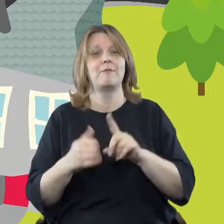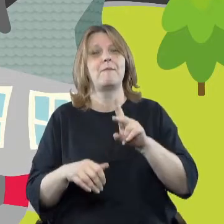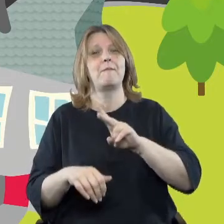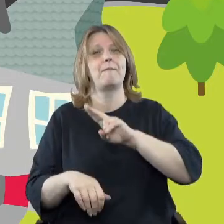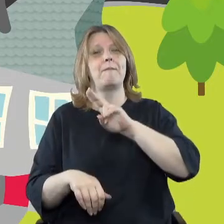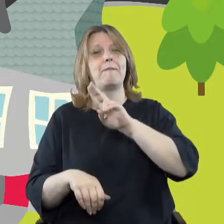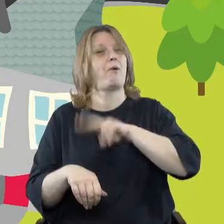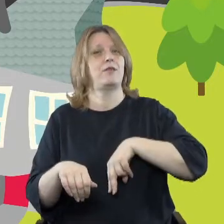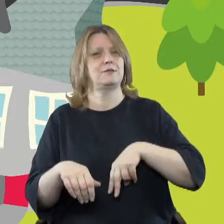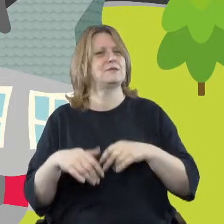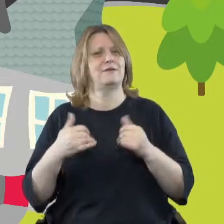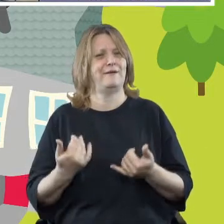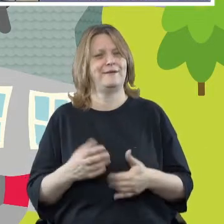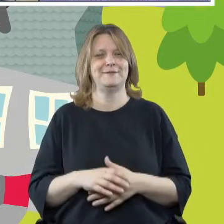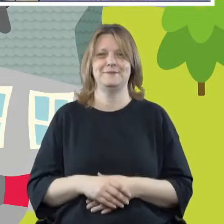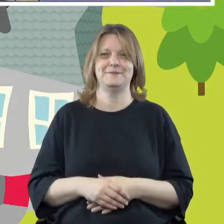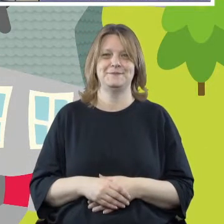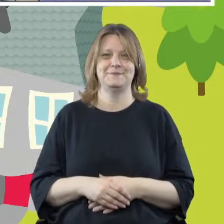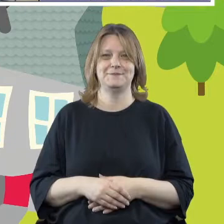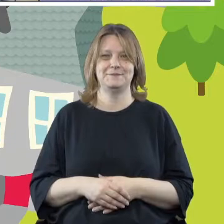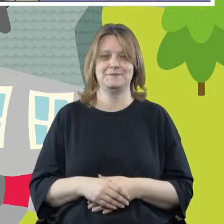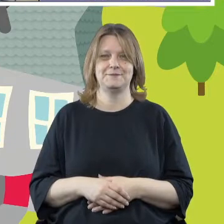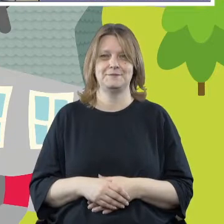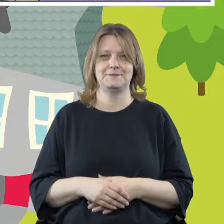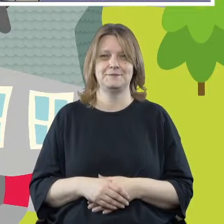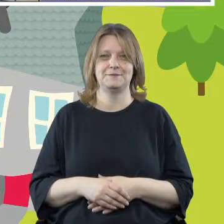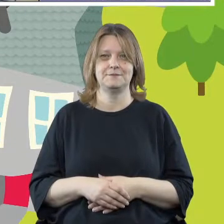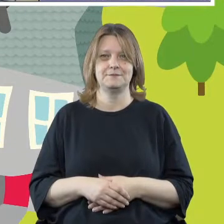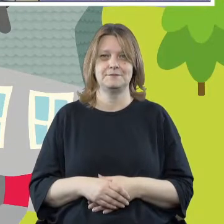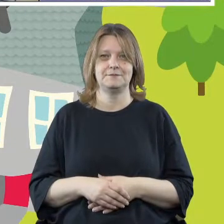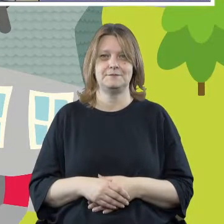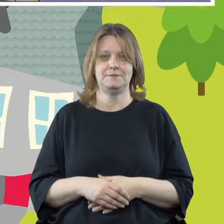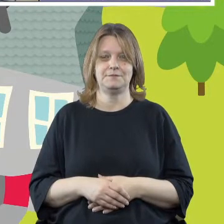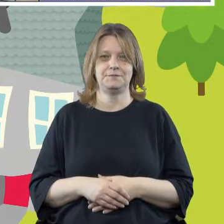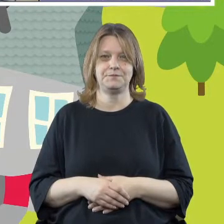na policję? Na policję.